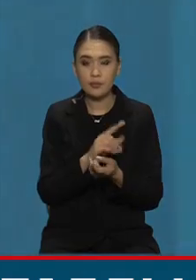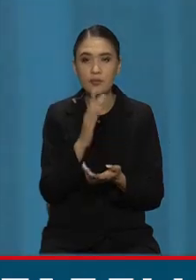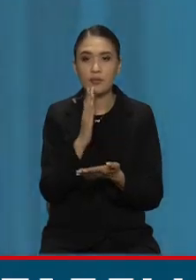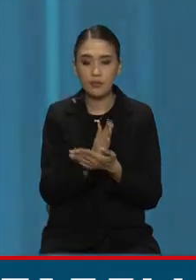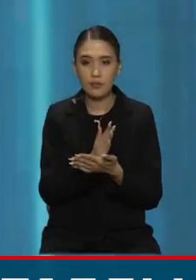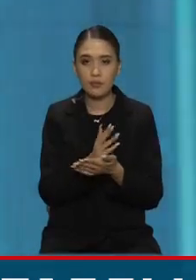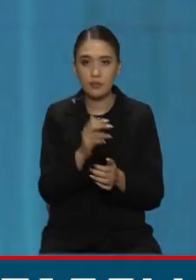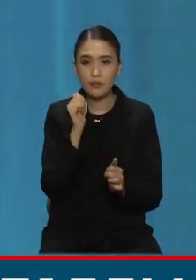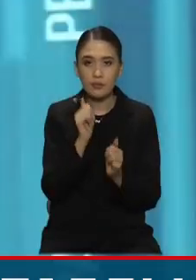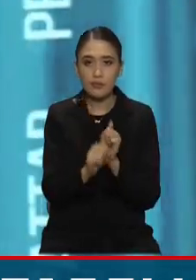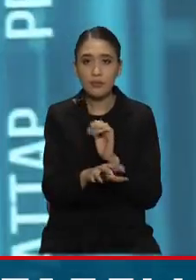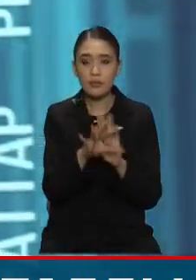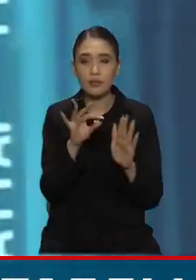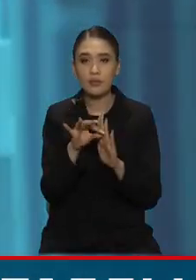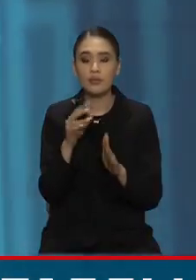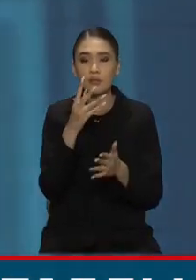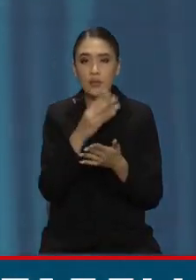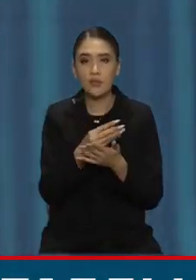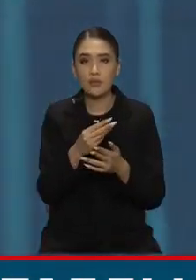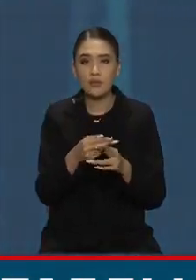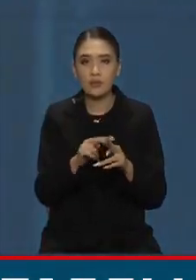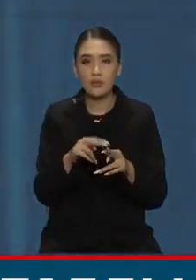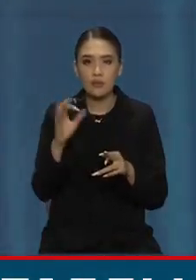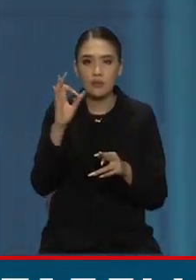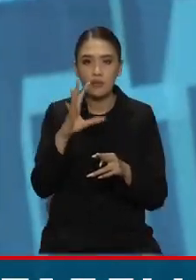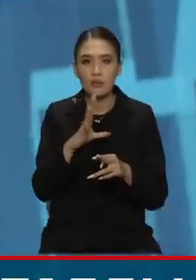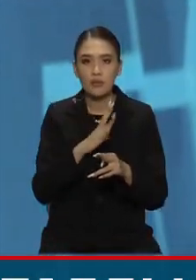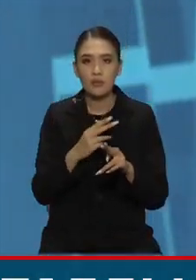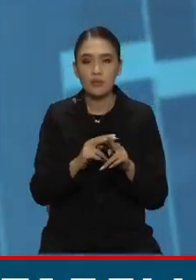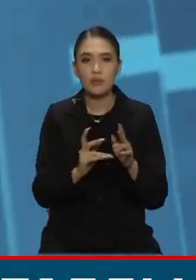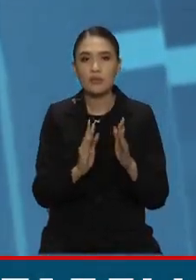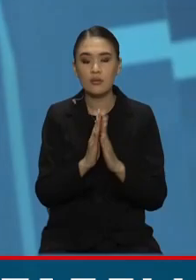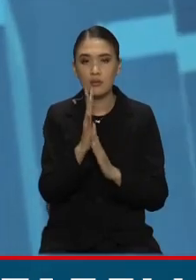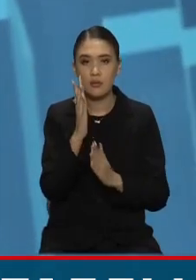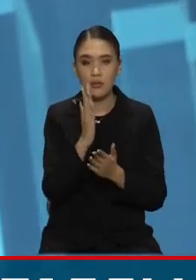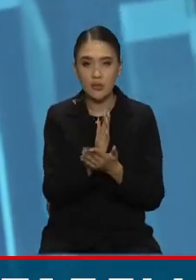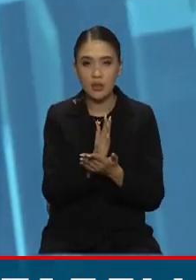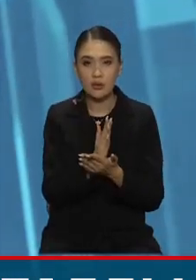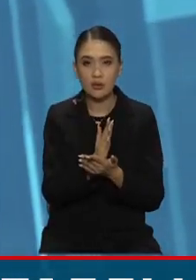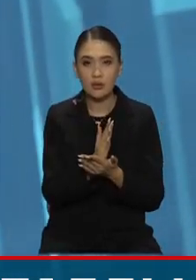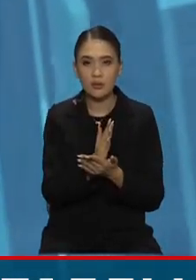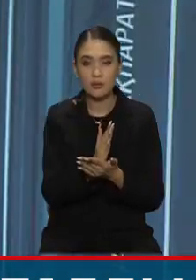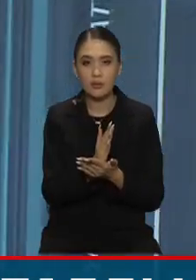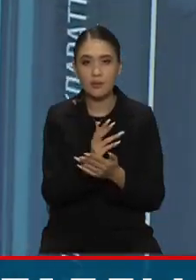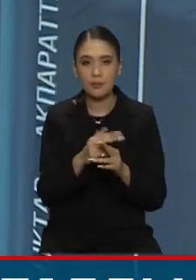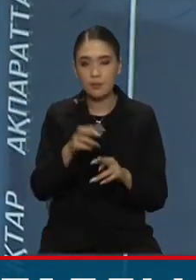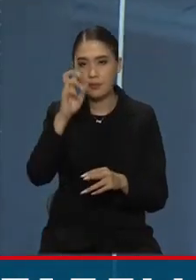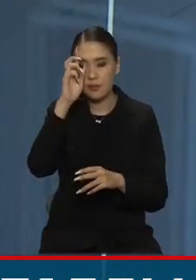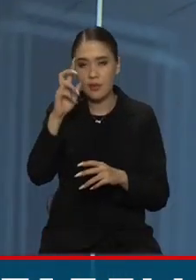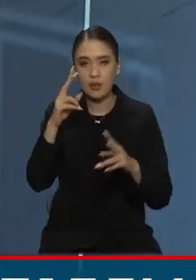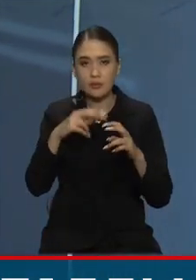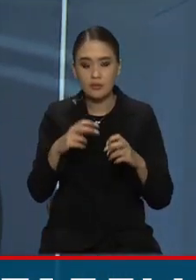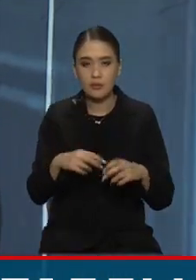әр іріктеудің енді өзінің талаптары, өзінің бір эволюциялық дамуы бар. Бұл мемлекет